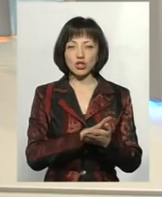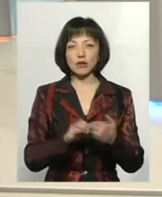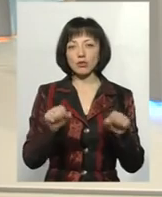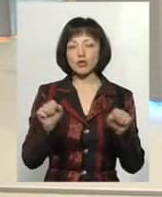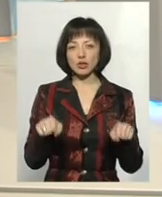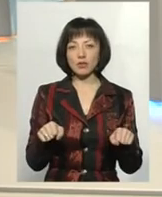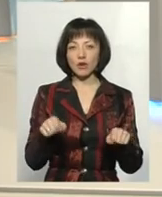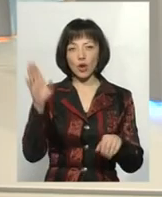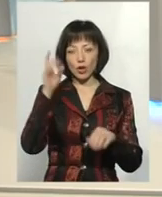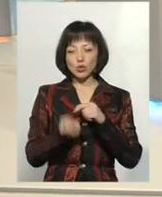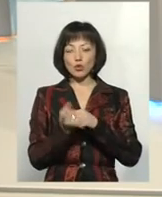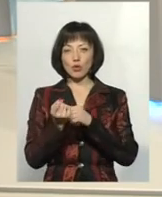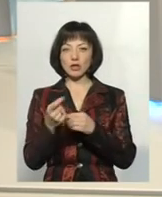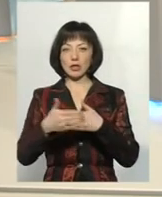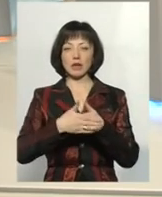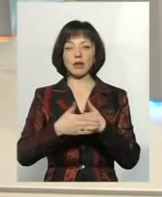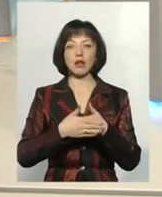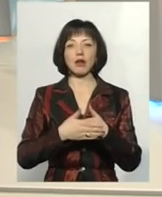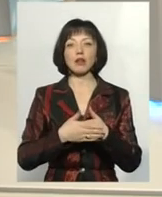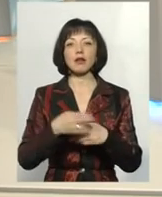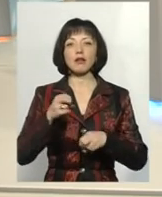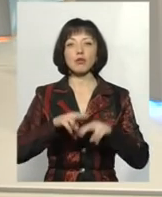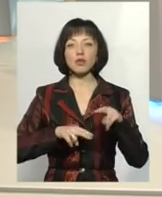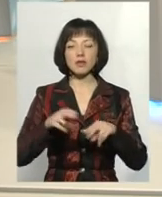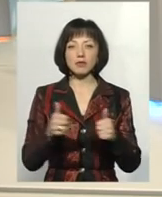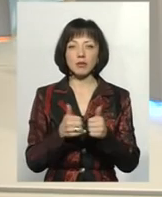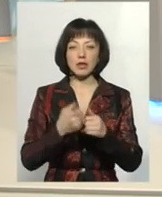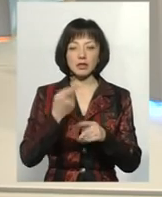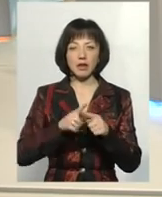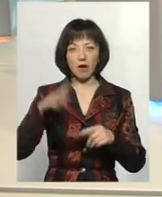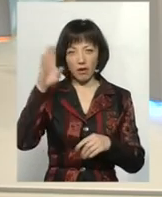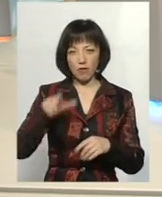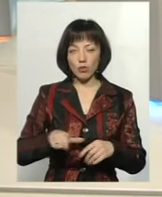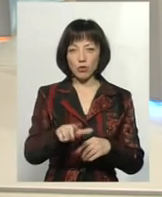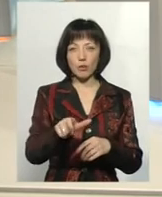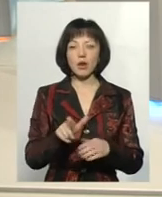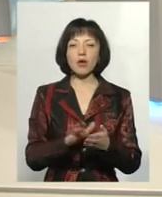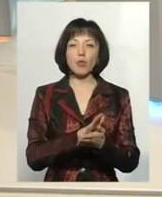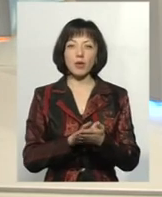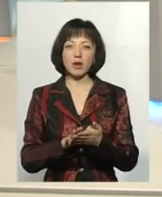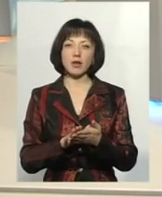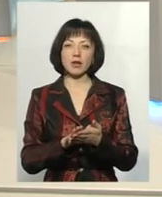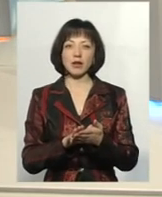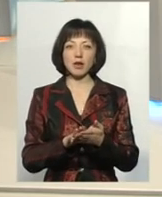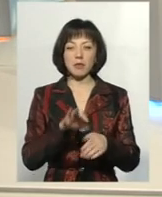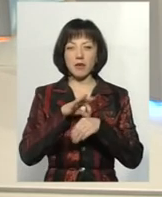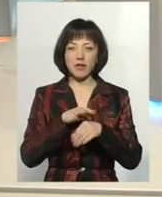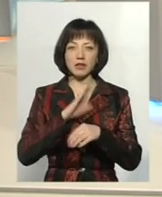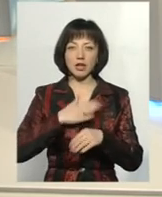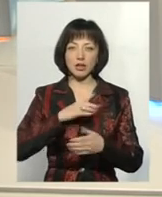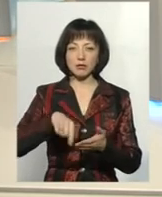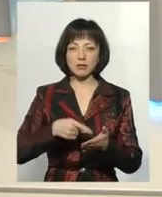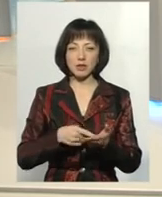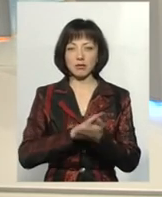можливо, десь струмочки недалеко, де будівництво біля оцих водойм, поприбирати, порозчищати і привести наше місто, нашу область